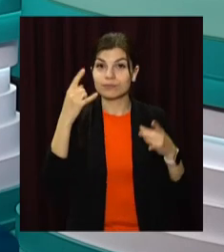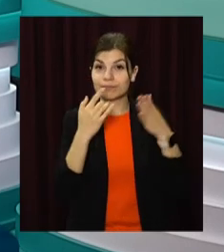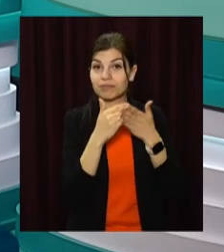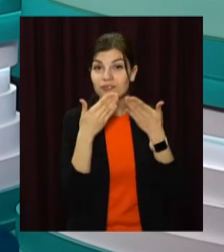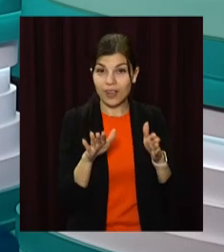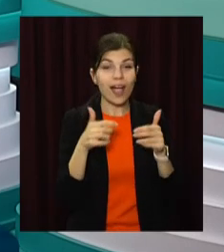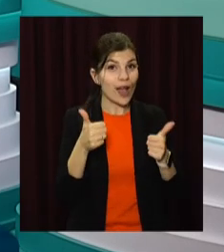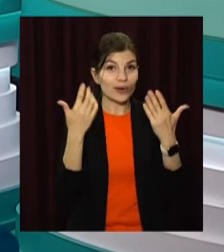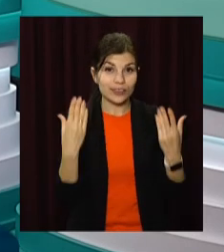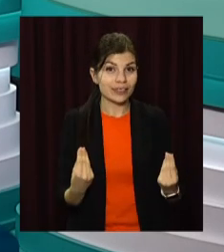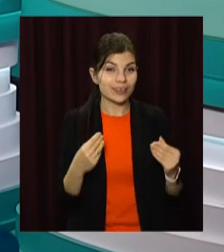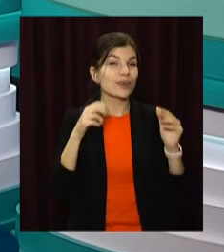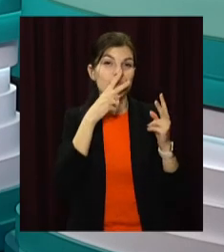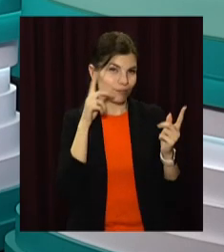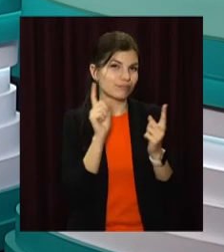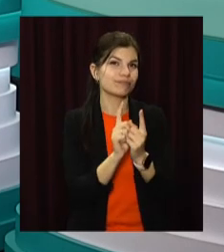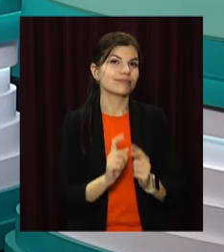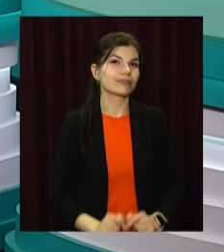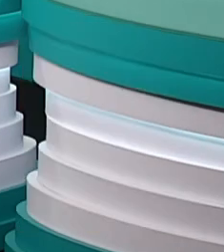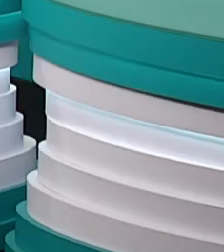з відкритим, гарного дня і побачимось.